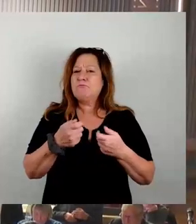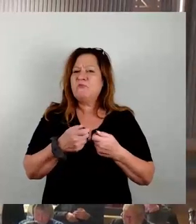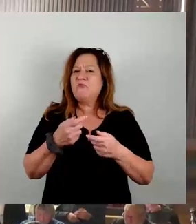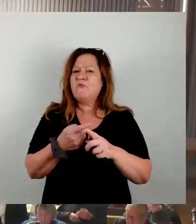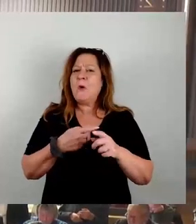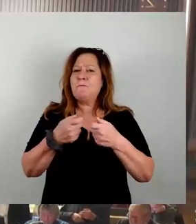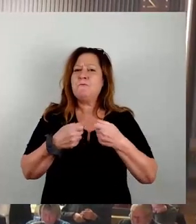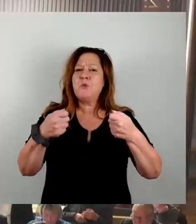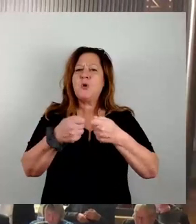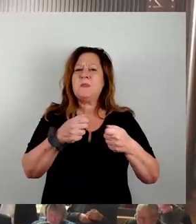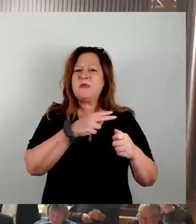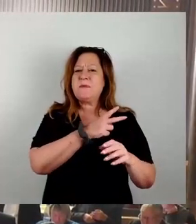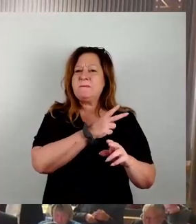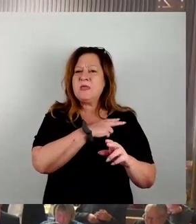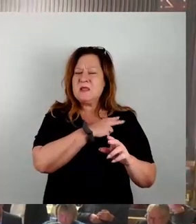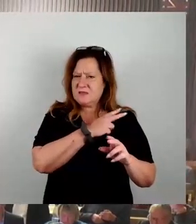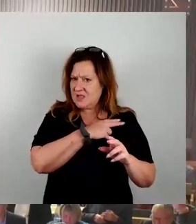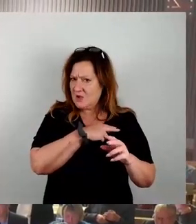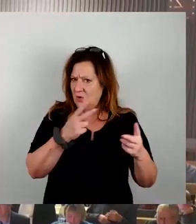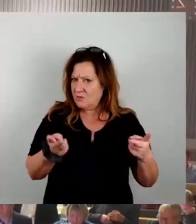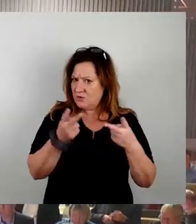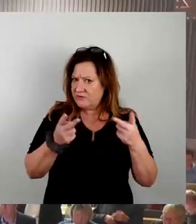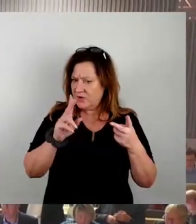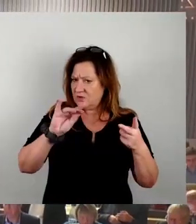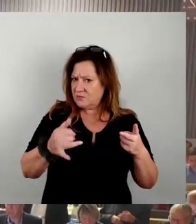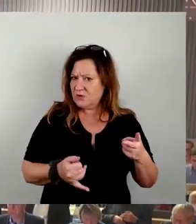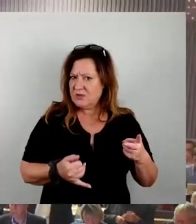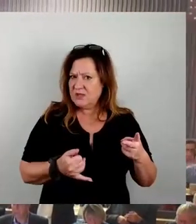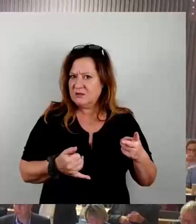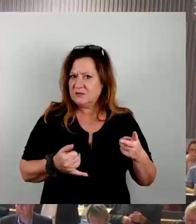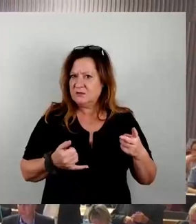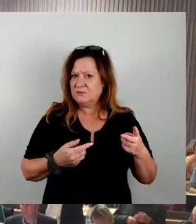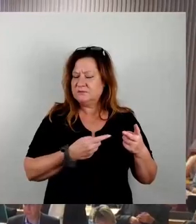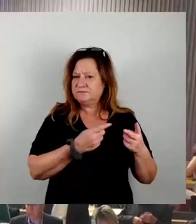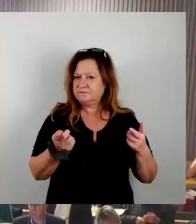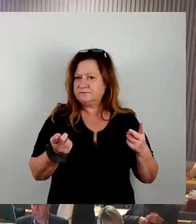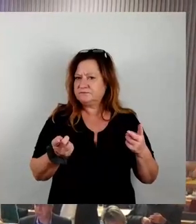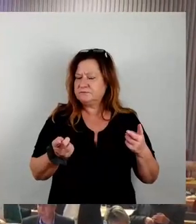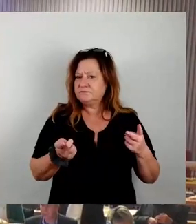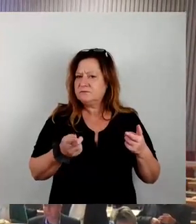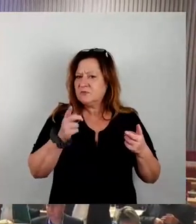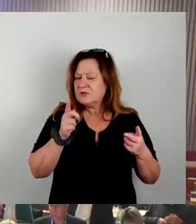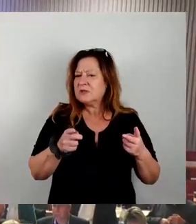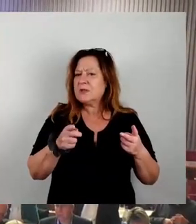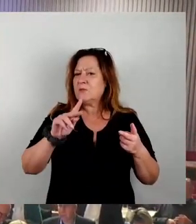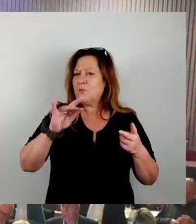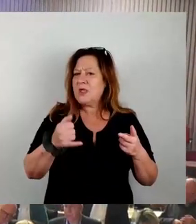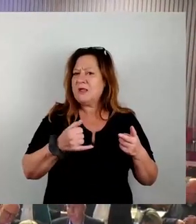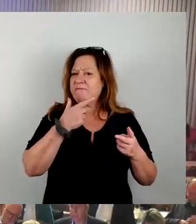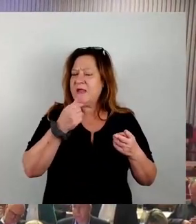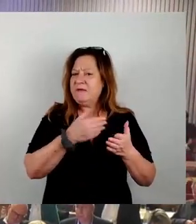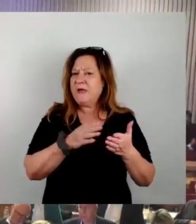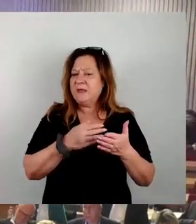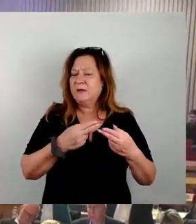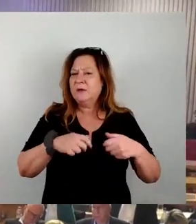über diesen Projektzeitraum in weiteren Teilen des Stadtgebietes dieses System auszurollen, um beispielsweise die ländlichen